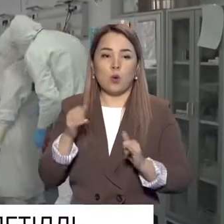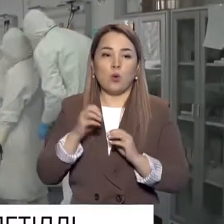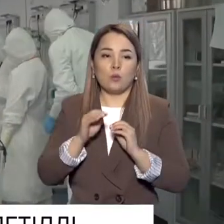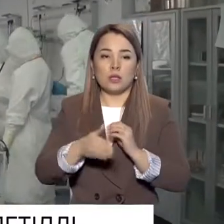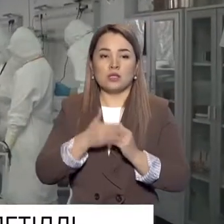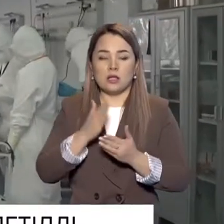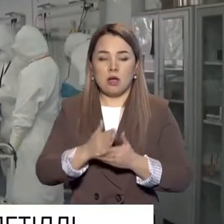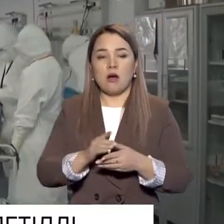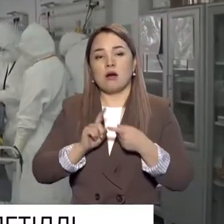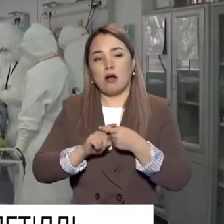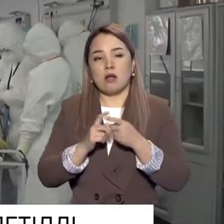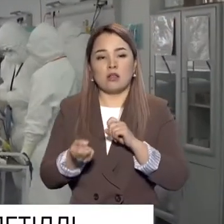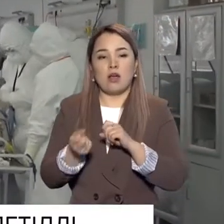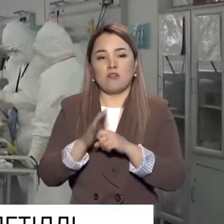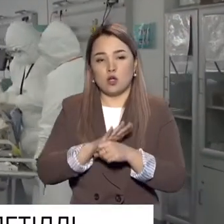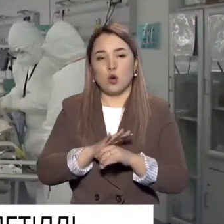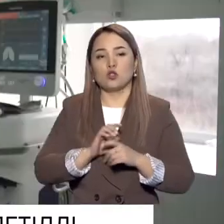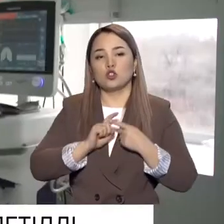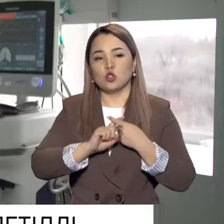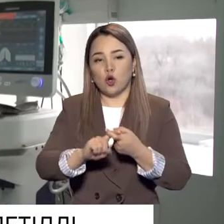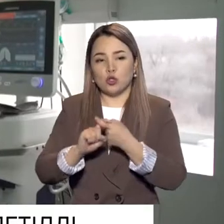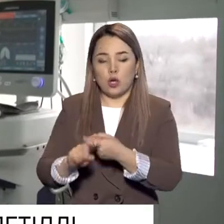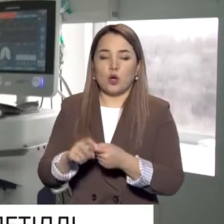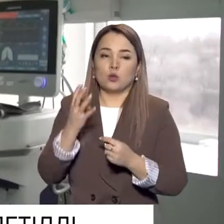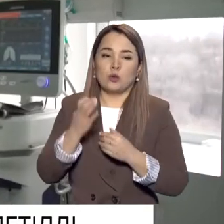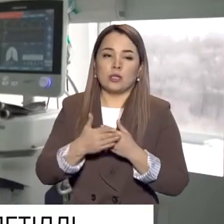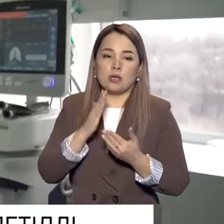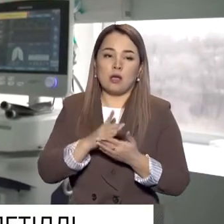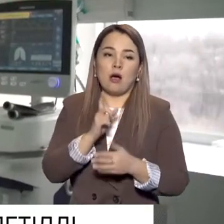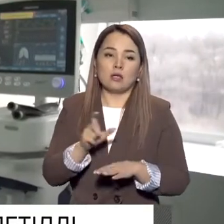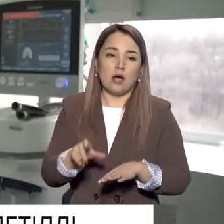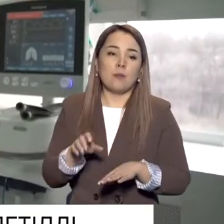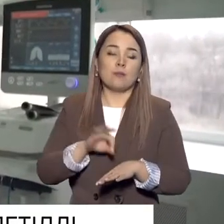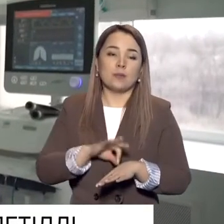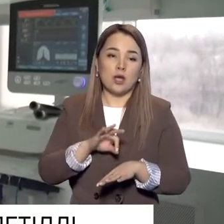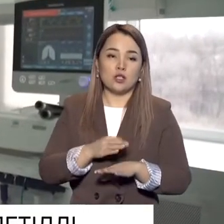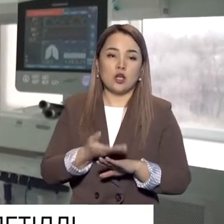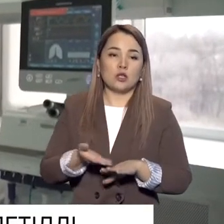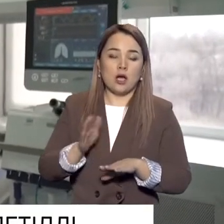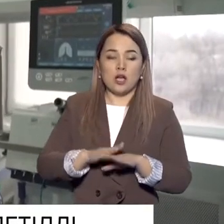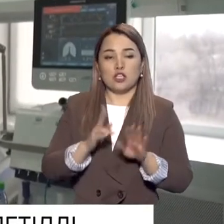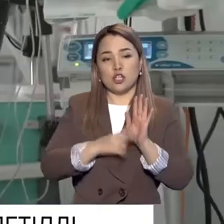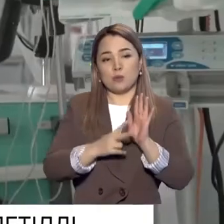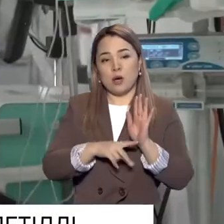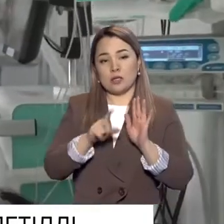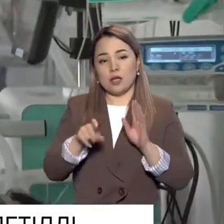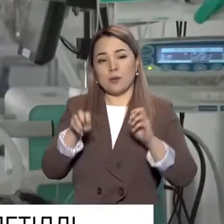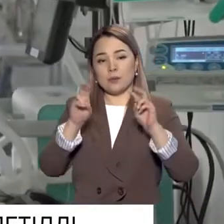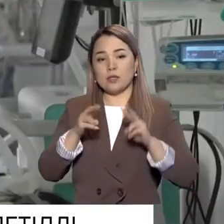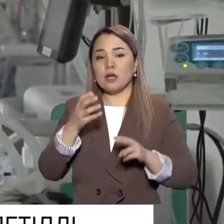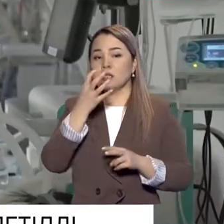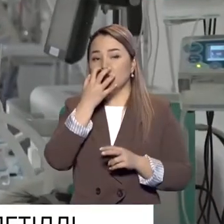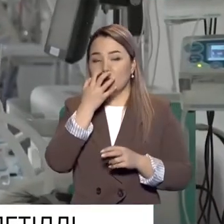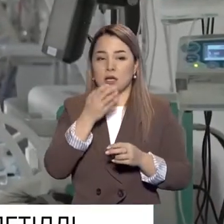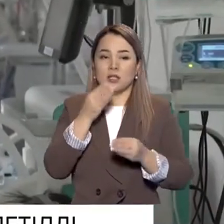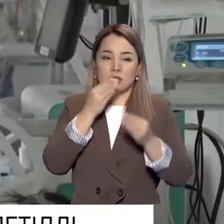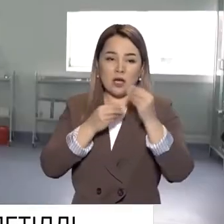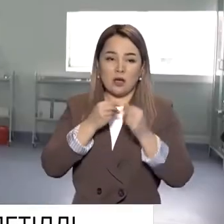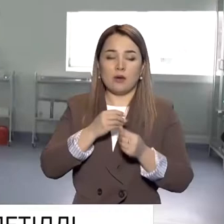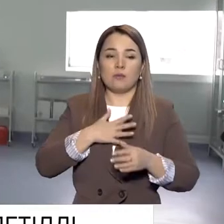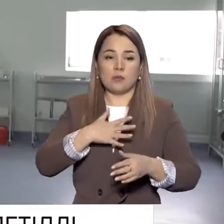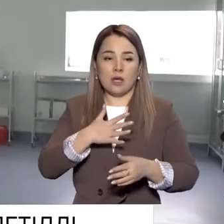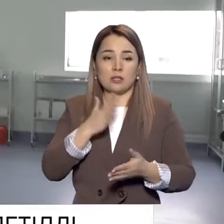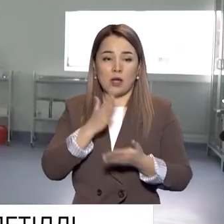жуық адам коронавирус жұқтырған. 400-ден астам науқастың жағдайы ауыр. 70 адам өкпені жасанды желдету аппаратына қосылған. Сол